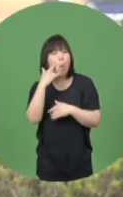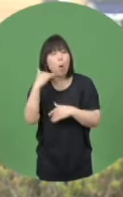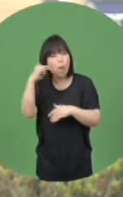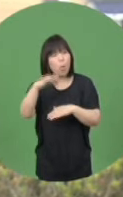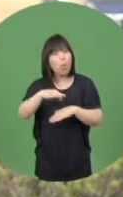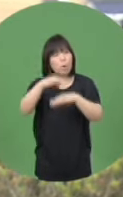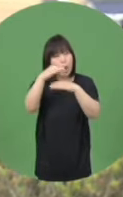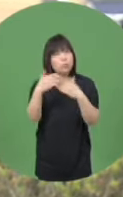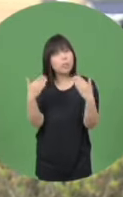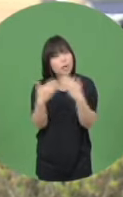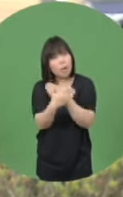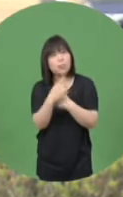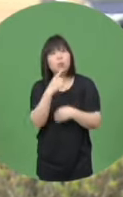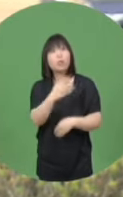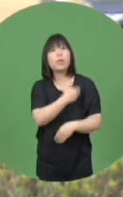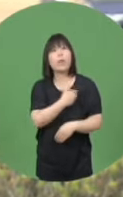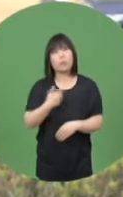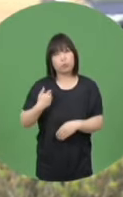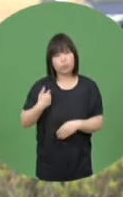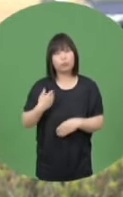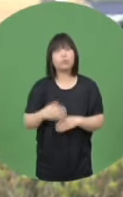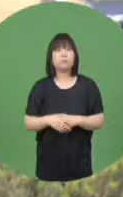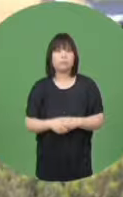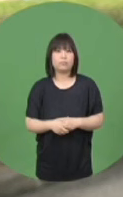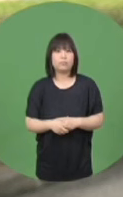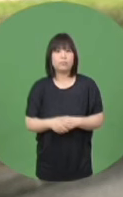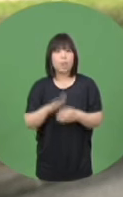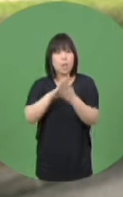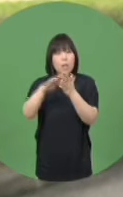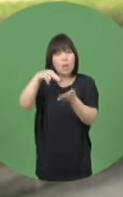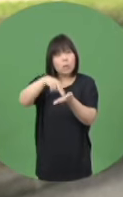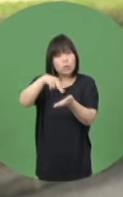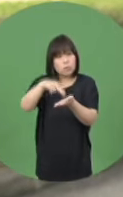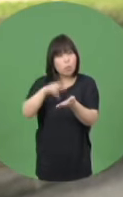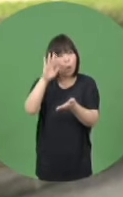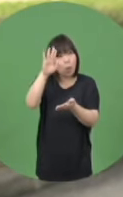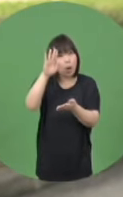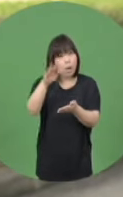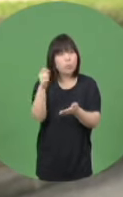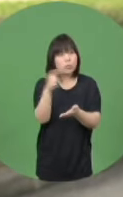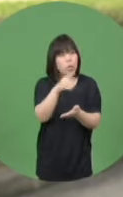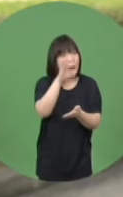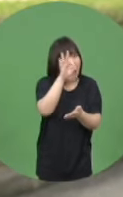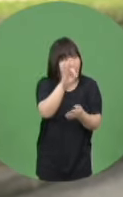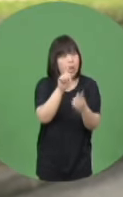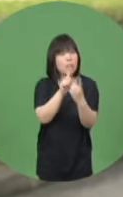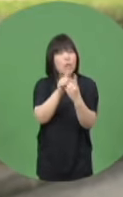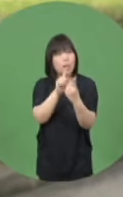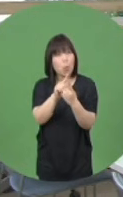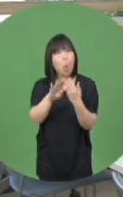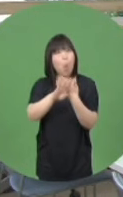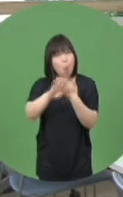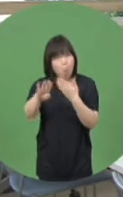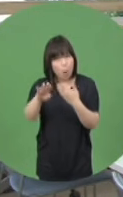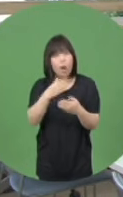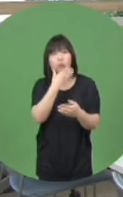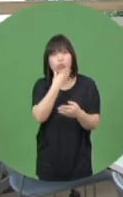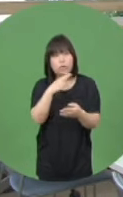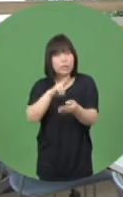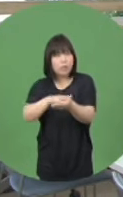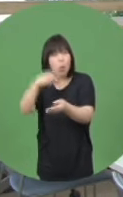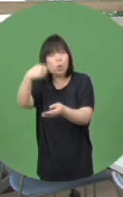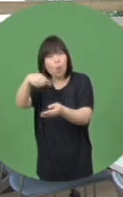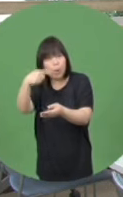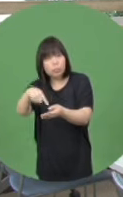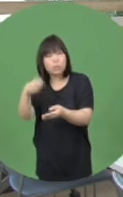になったということは言えるんじゃないかなと思いますね。 県としてはこれからも早期発見早期対応はもとより、福祉医療教